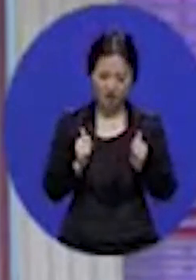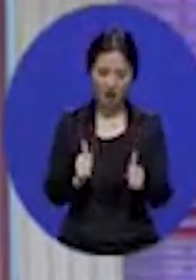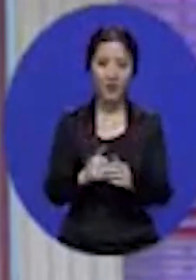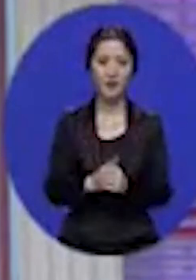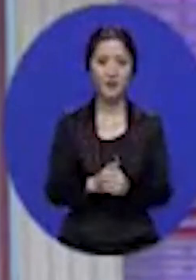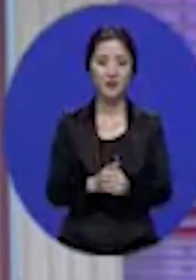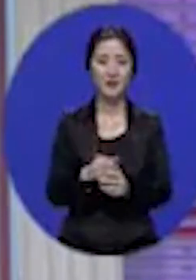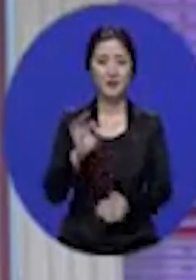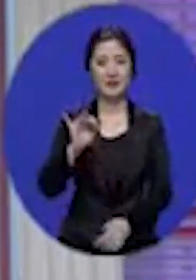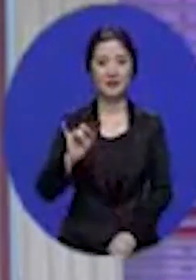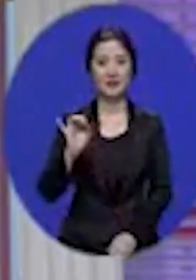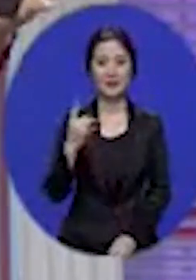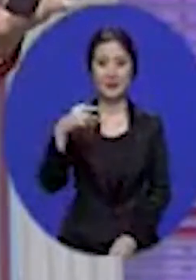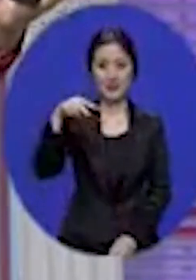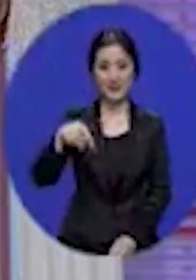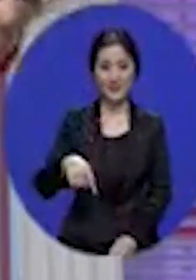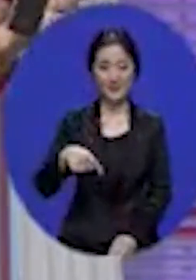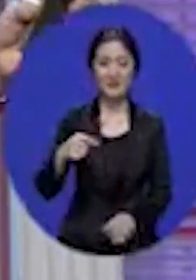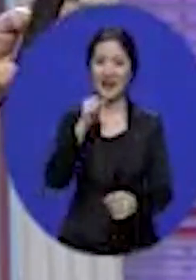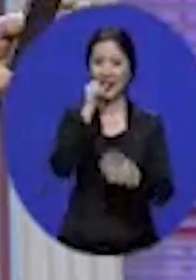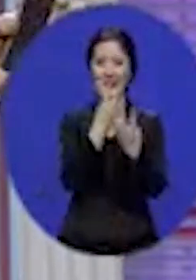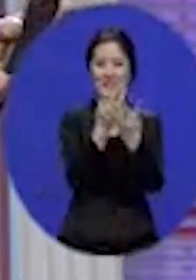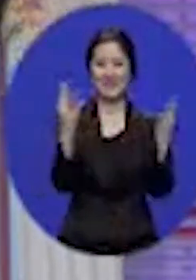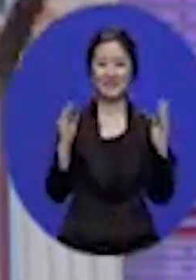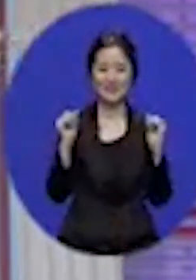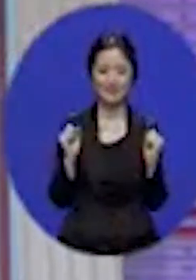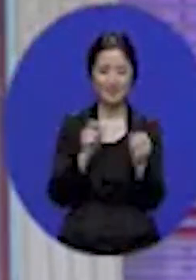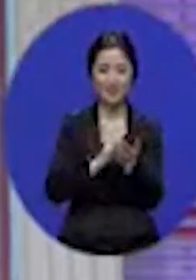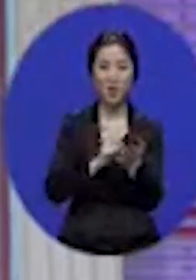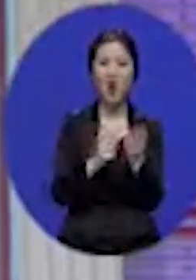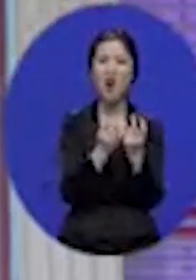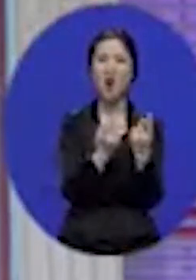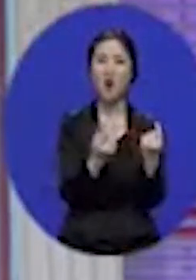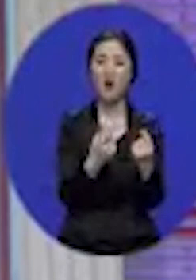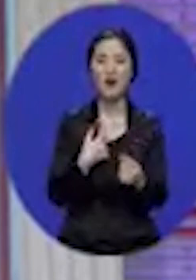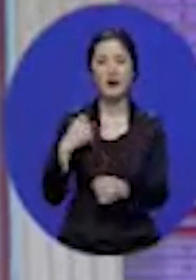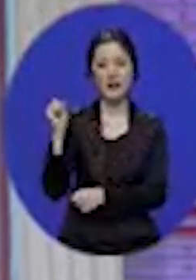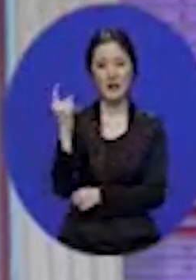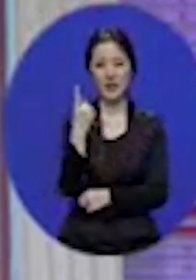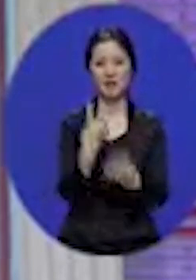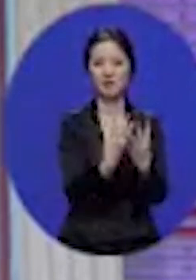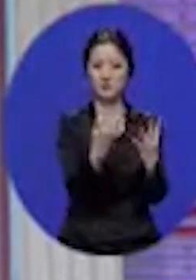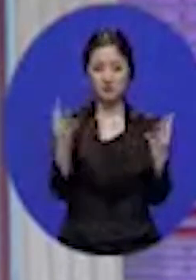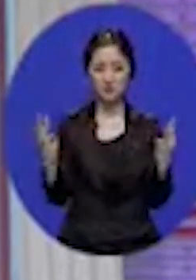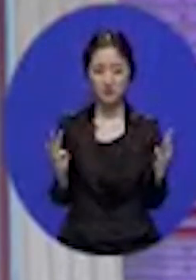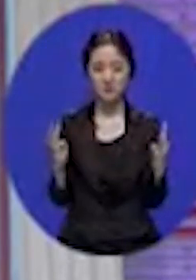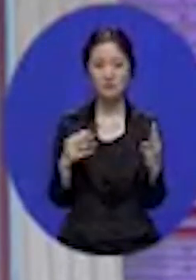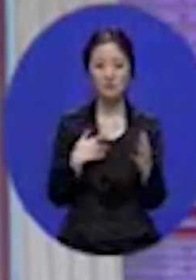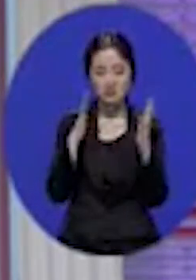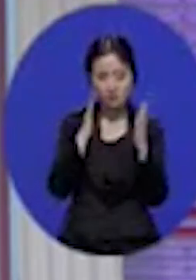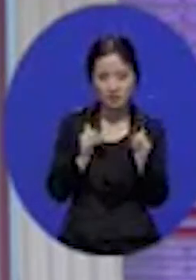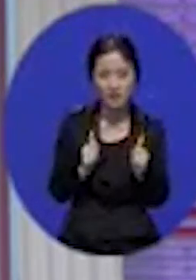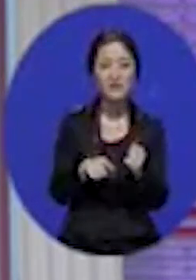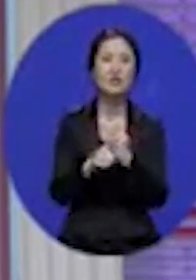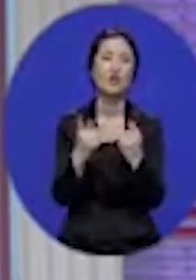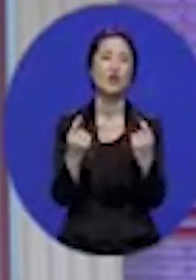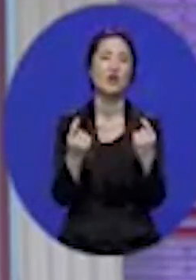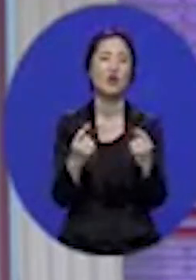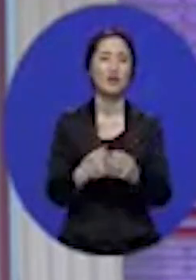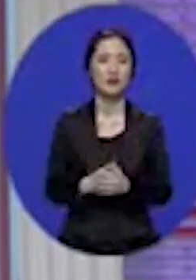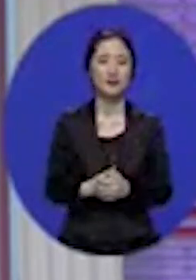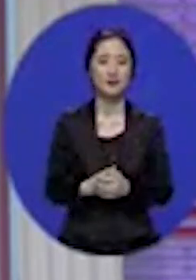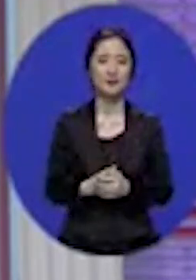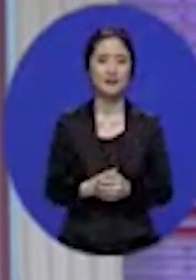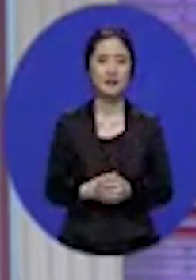갇혀서 글을 쓴 것처럼 저는 진짜 보이지 않는 감옥에, 제가 야구라는 감옥에 들어간 거였어요. 단 하루도 야구장에 빠지지